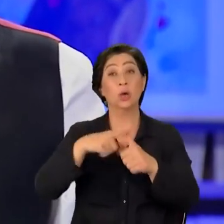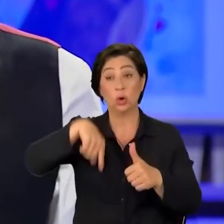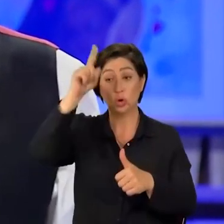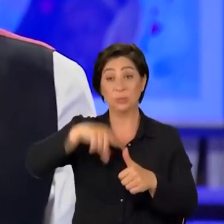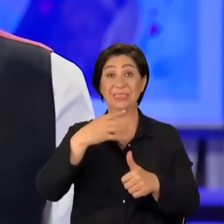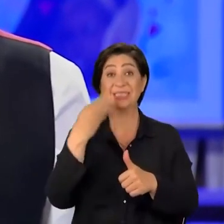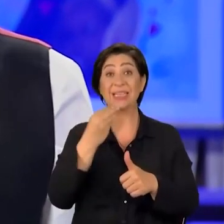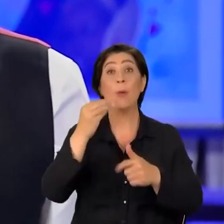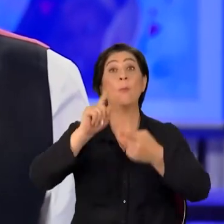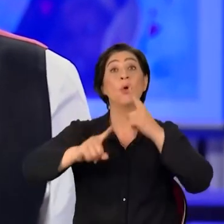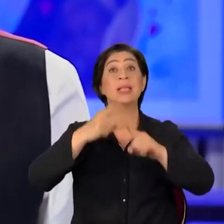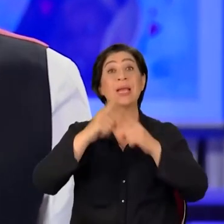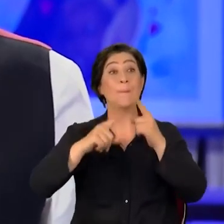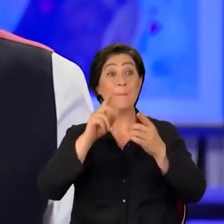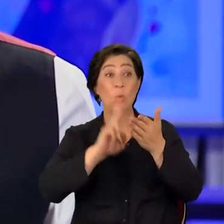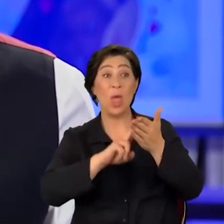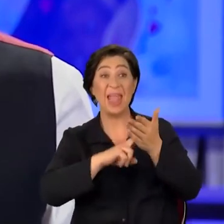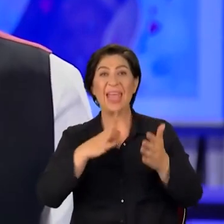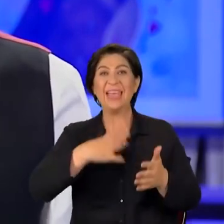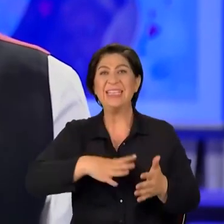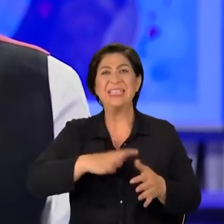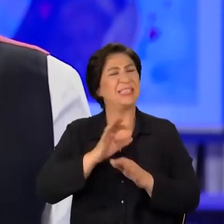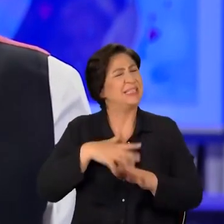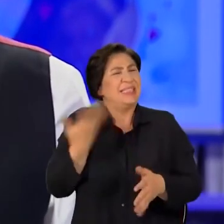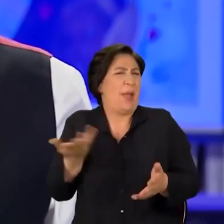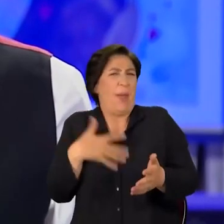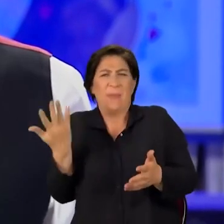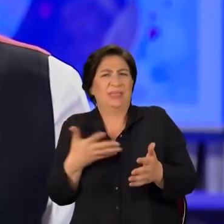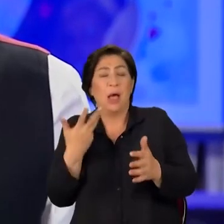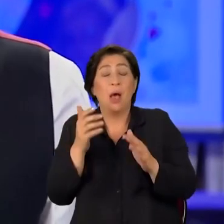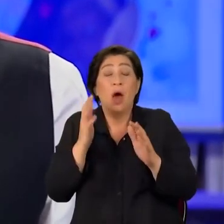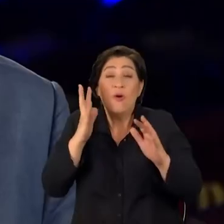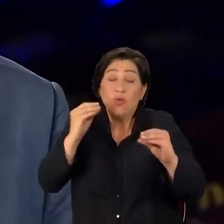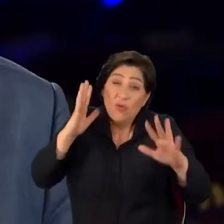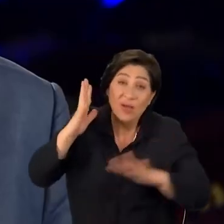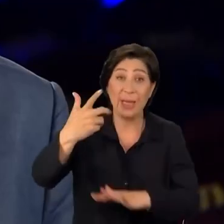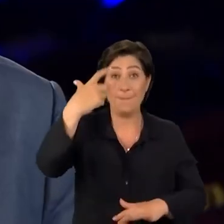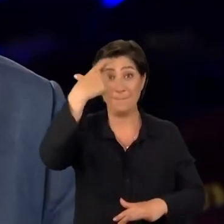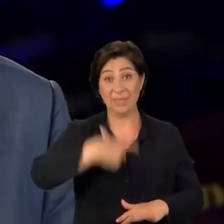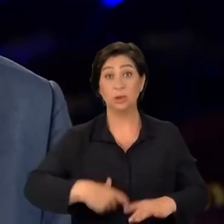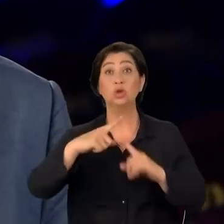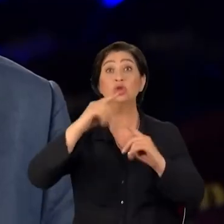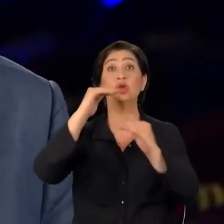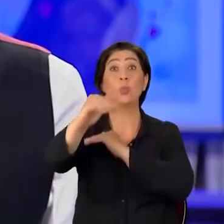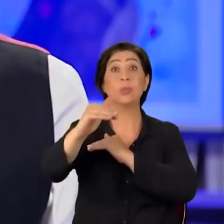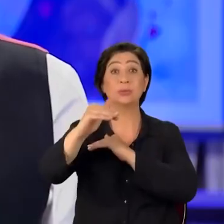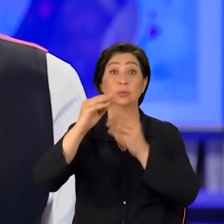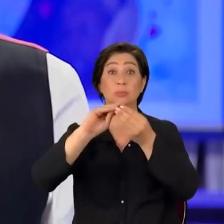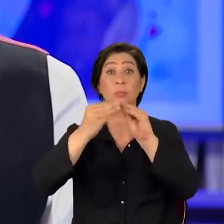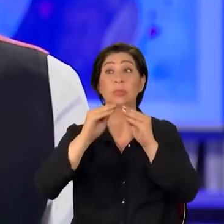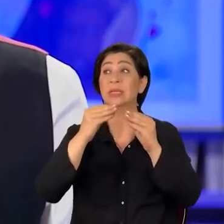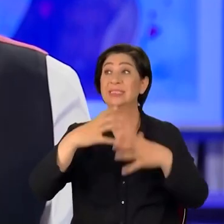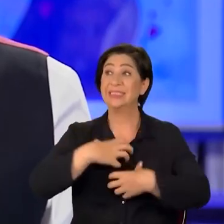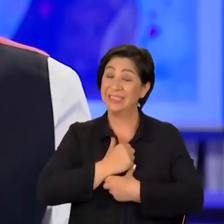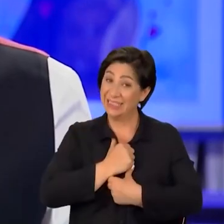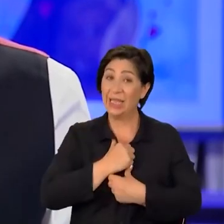gençlerinin siyasi parti üyeliği konusunda isteksizliğini, aşırı bireycilik veya toplumsal sorunlara duyarsızlık